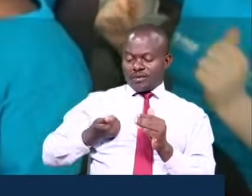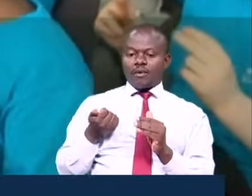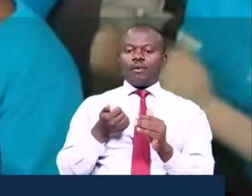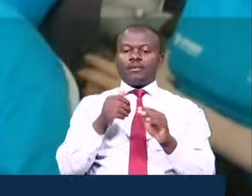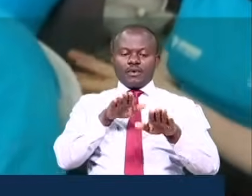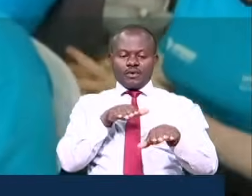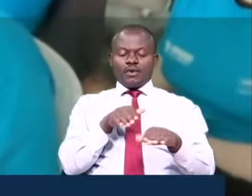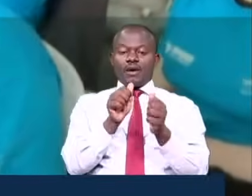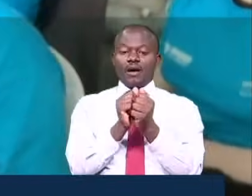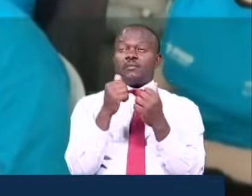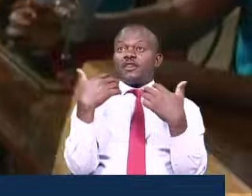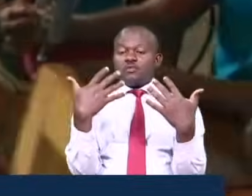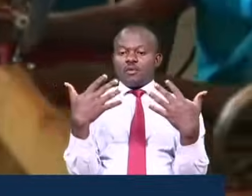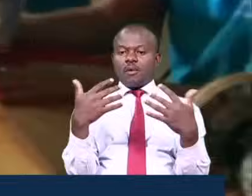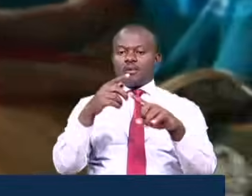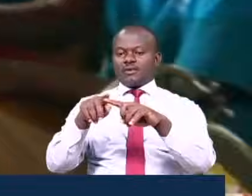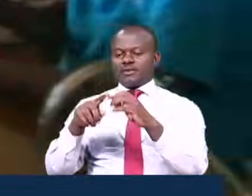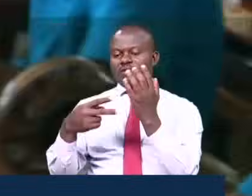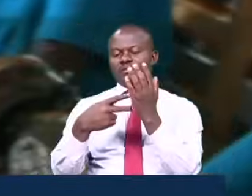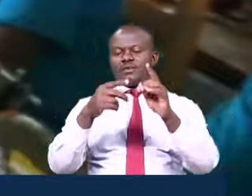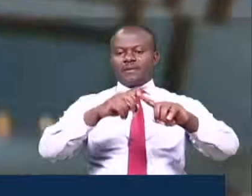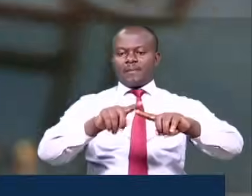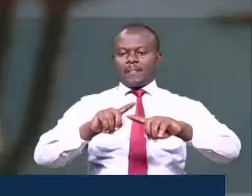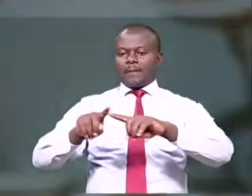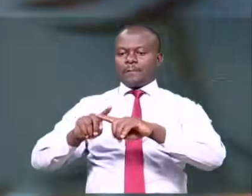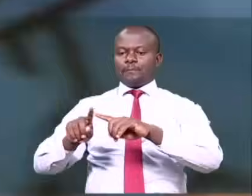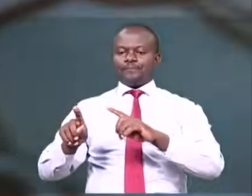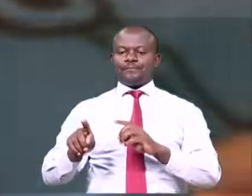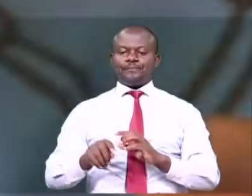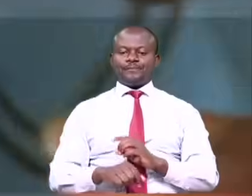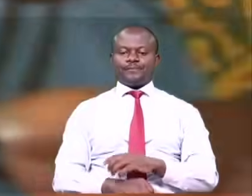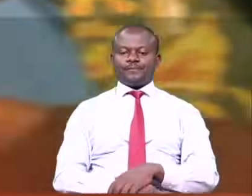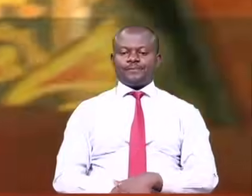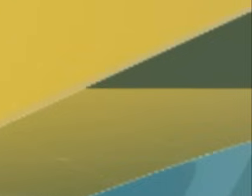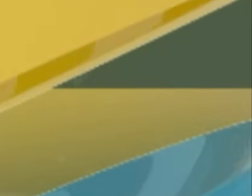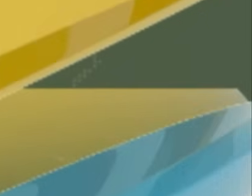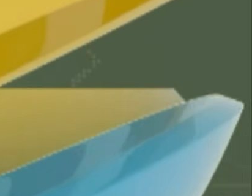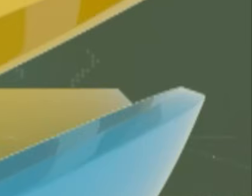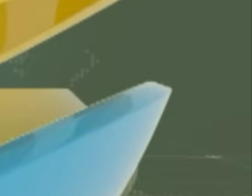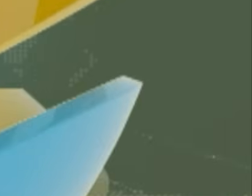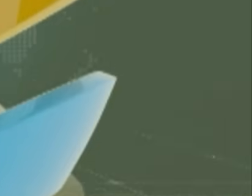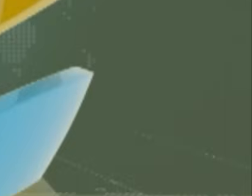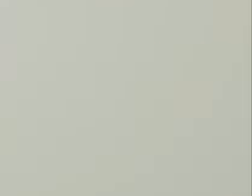ndetse n'ubukorikori butandukanye. Consolate Kamagaju mu karere ka Ruhango.